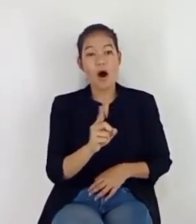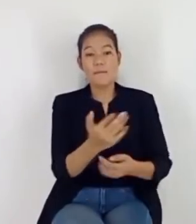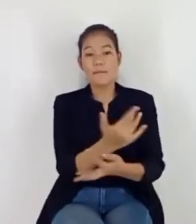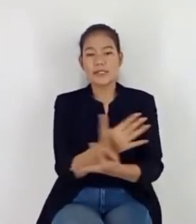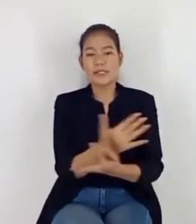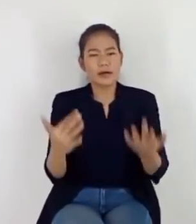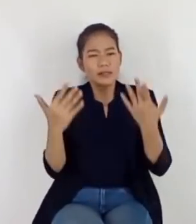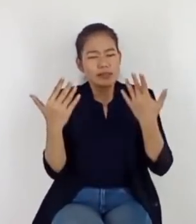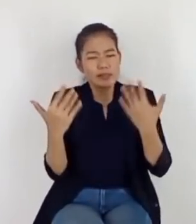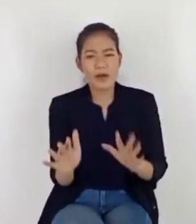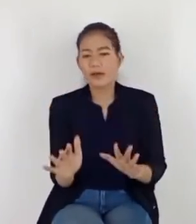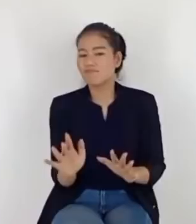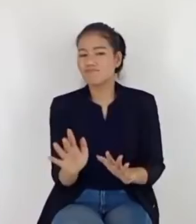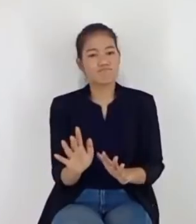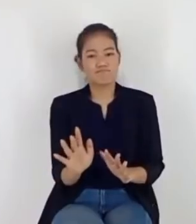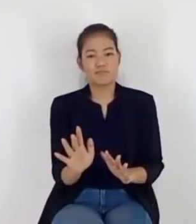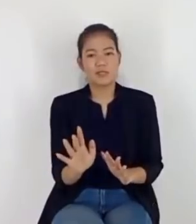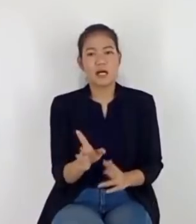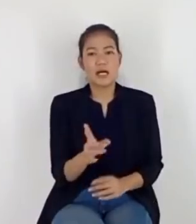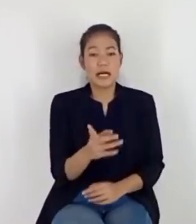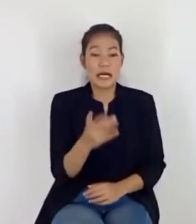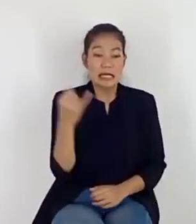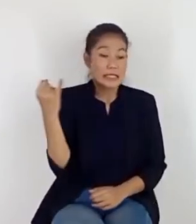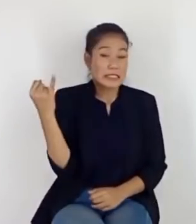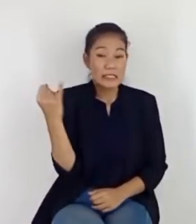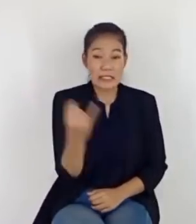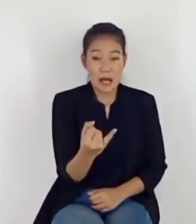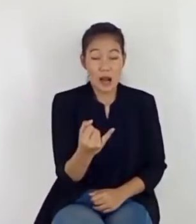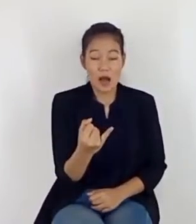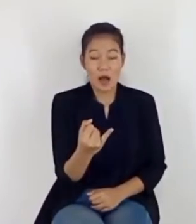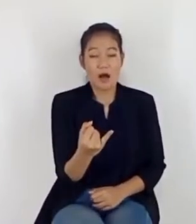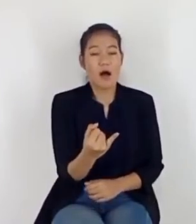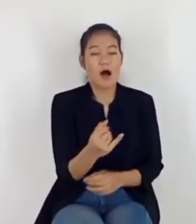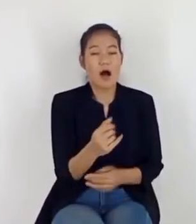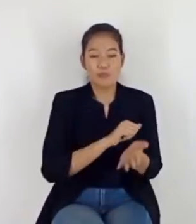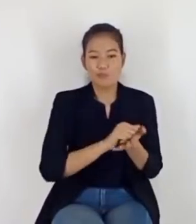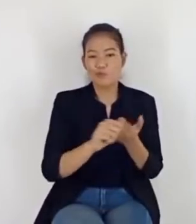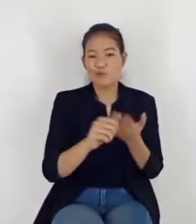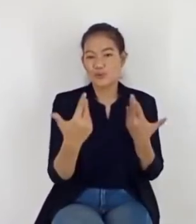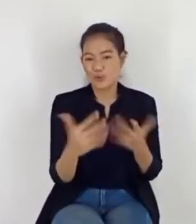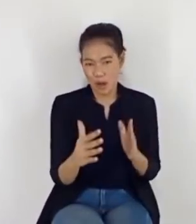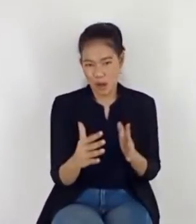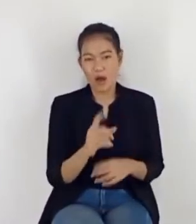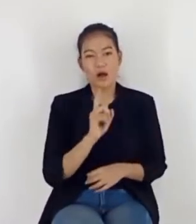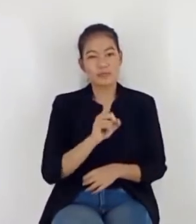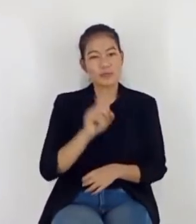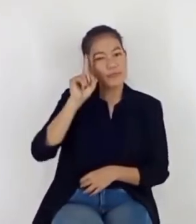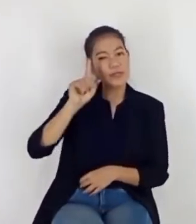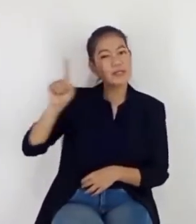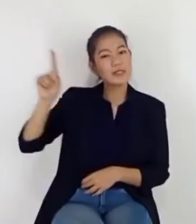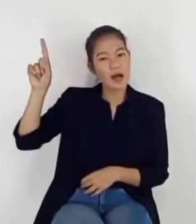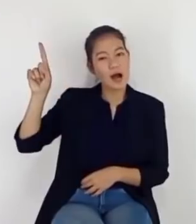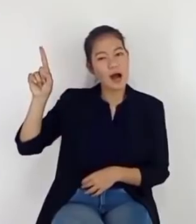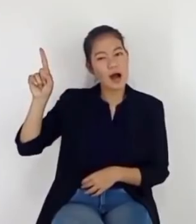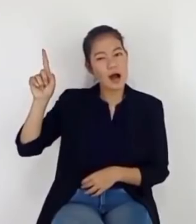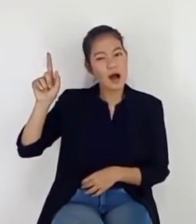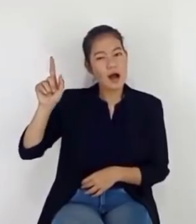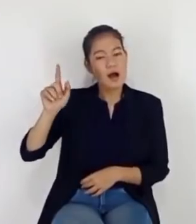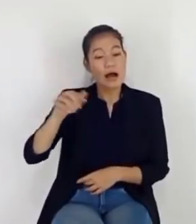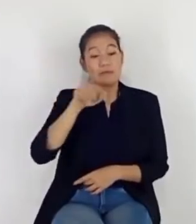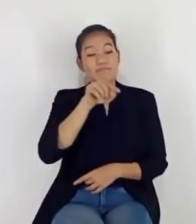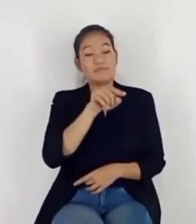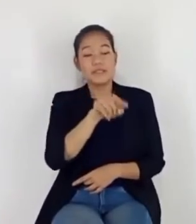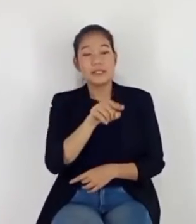berakhir, bahwa kesalahannya telah diampuni. Sebab ia telah menerima hukuman dari tangan